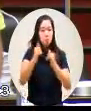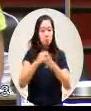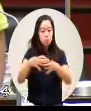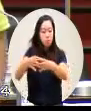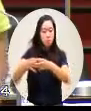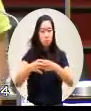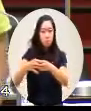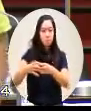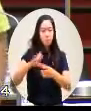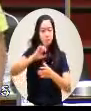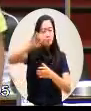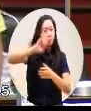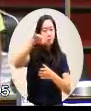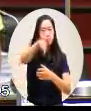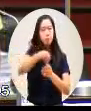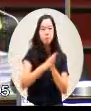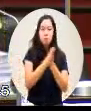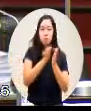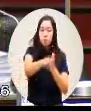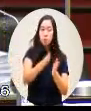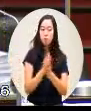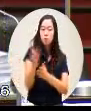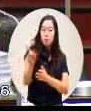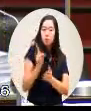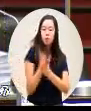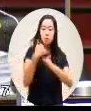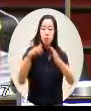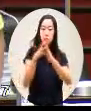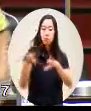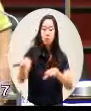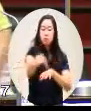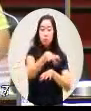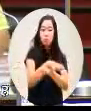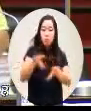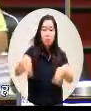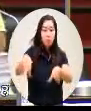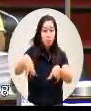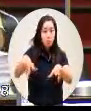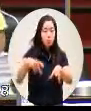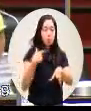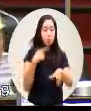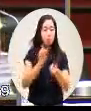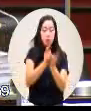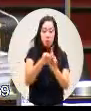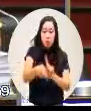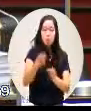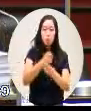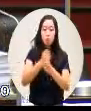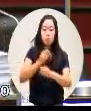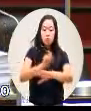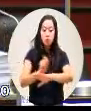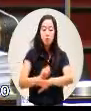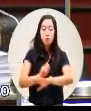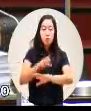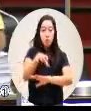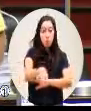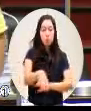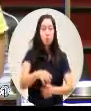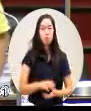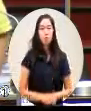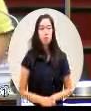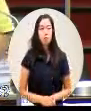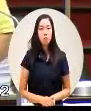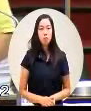要求讲要叫好好闲置校舍，当为他们的这个办公，当成他们的会